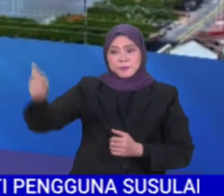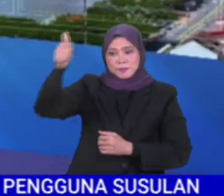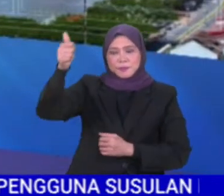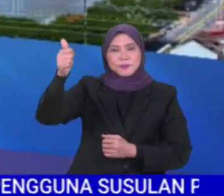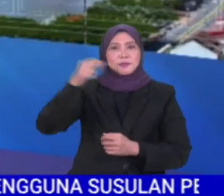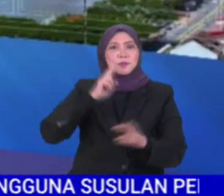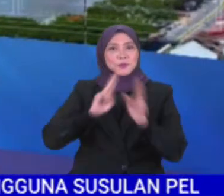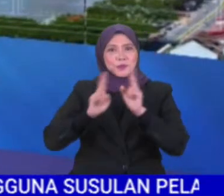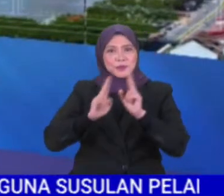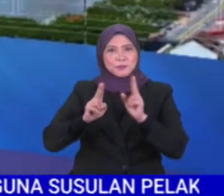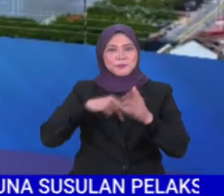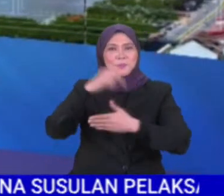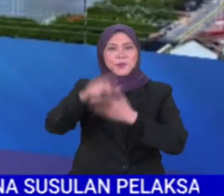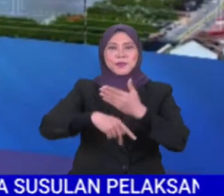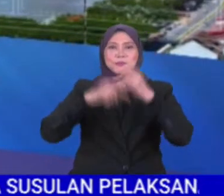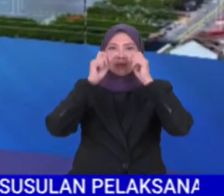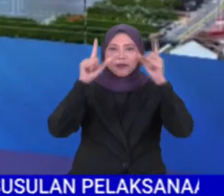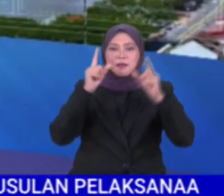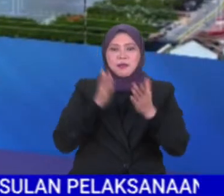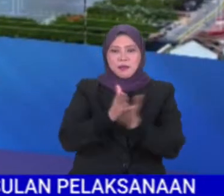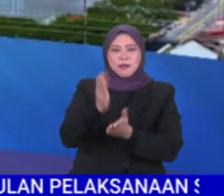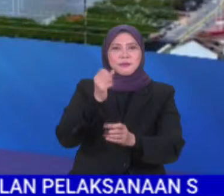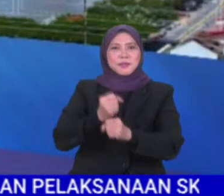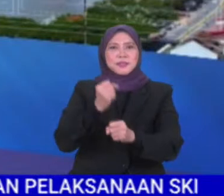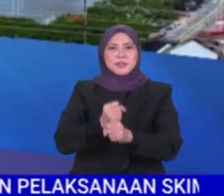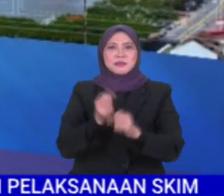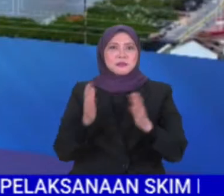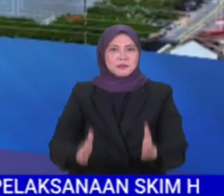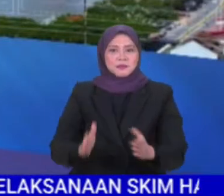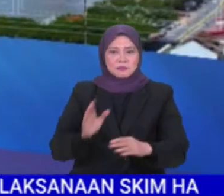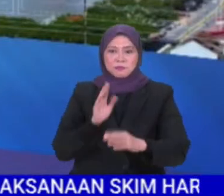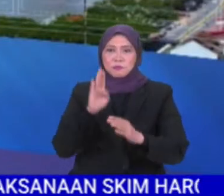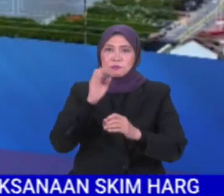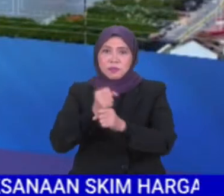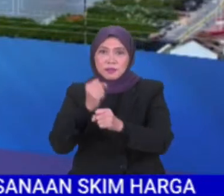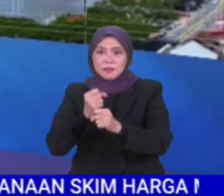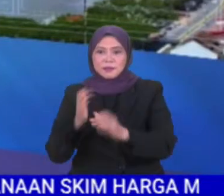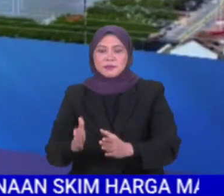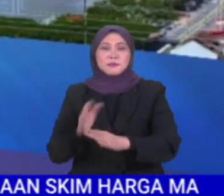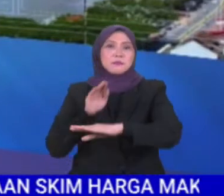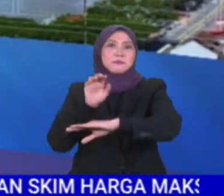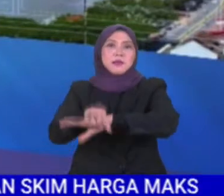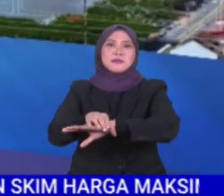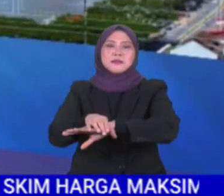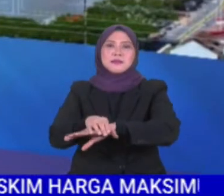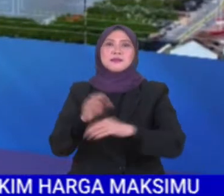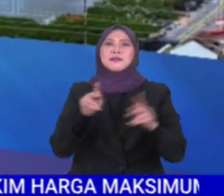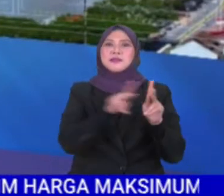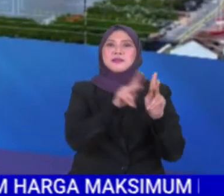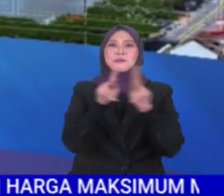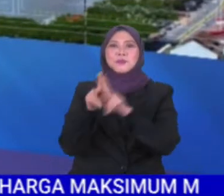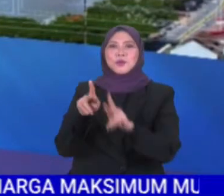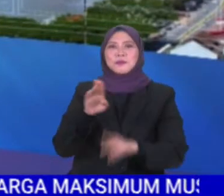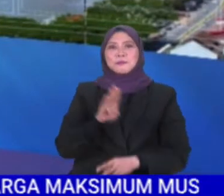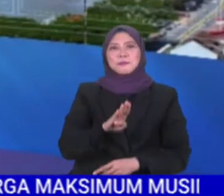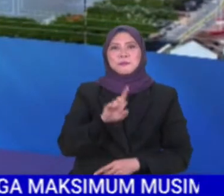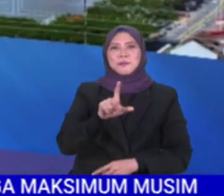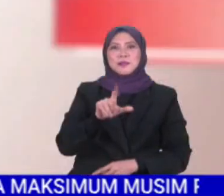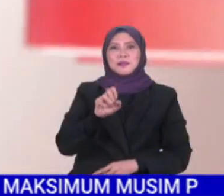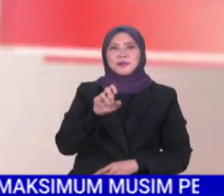pada program kesadaran hak pekerja dan isu buruh paksa yang diadakan di kampung Darul Islam belimbing pada